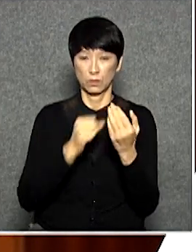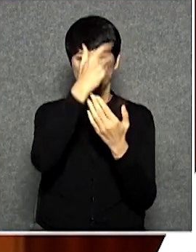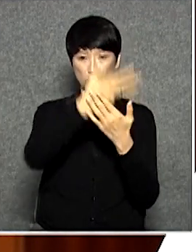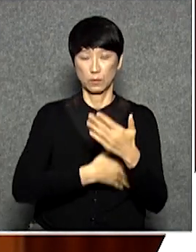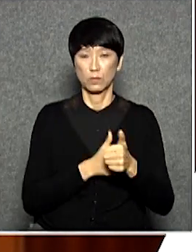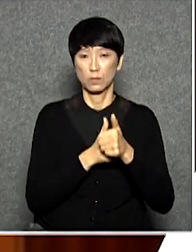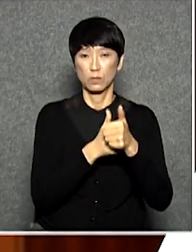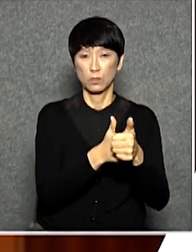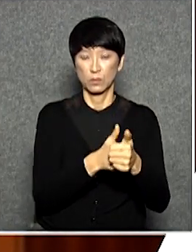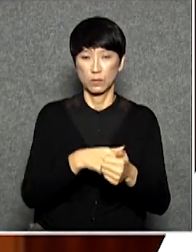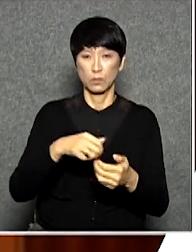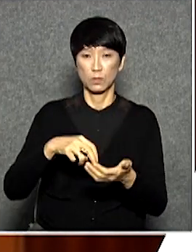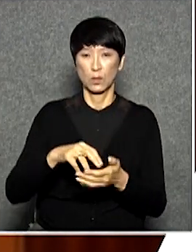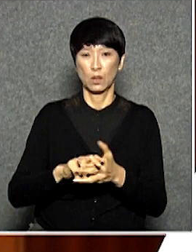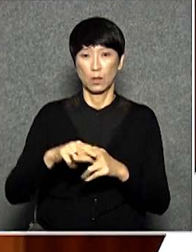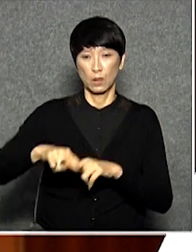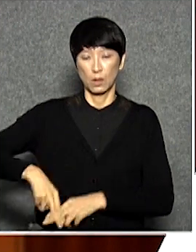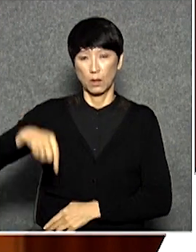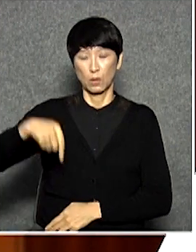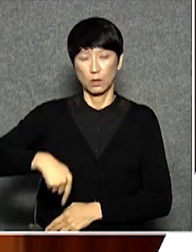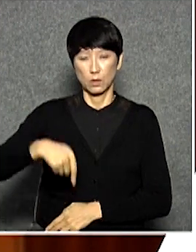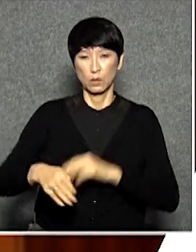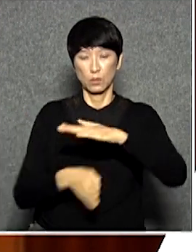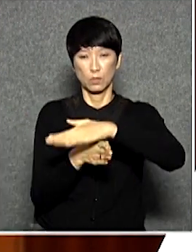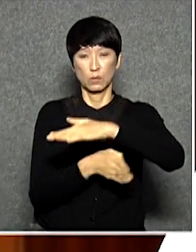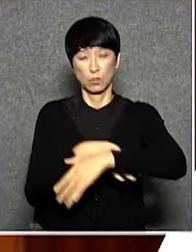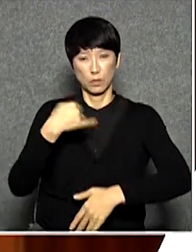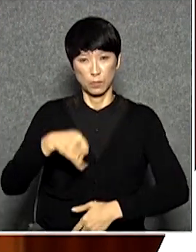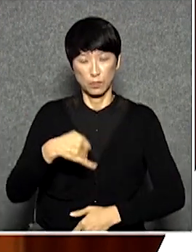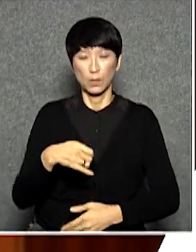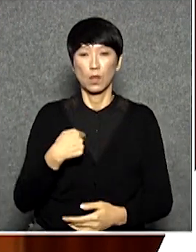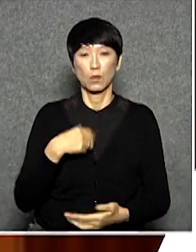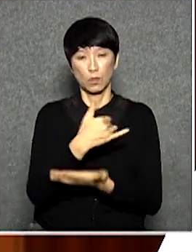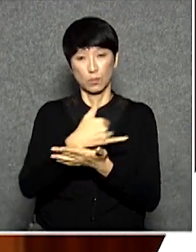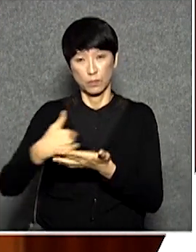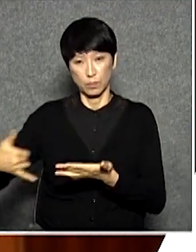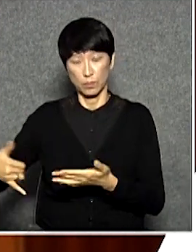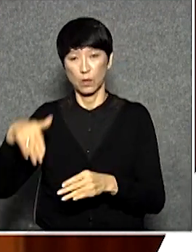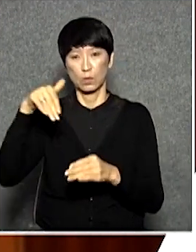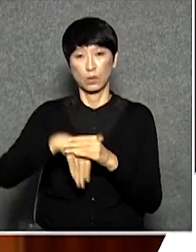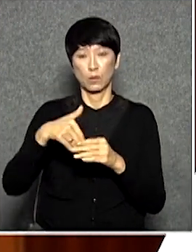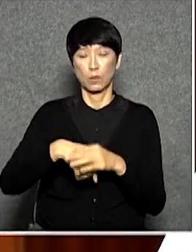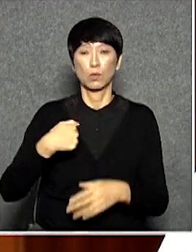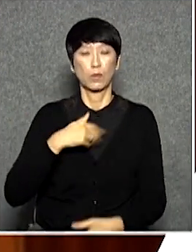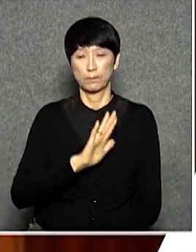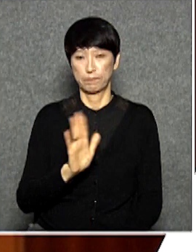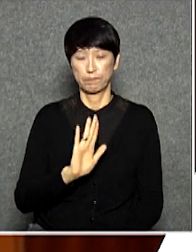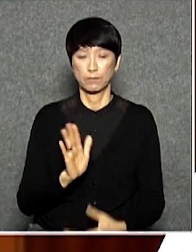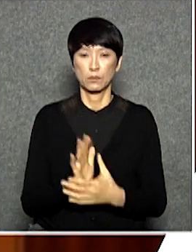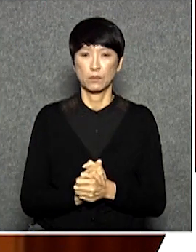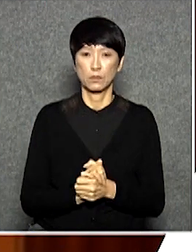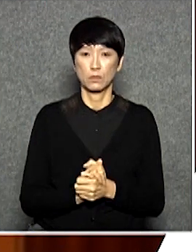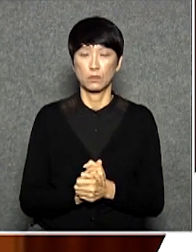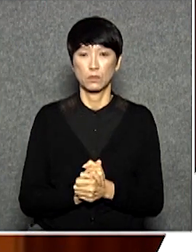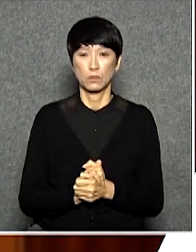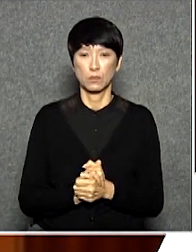可以逗留喺依個會議室裏面嘅。咁我就會離職，咁亦都唔會參與依一個嘅投票嘅。咁我喺度咧係向